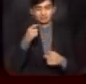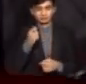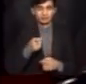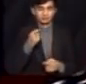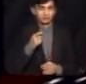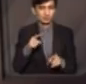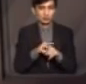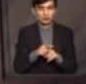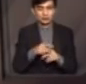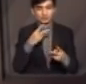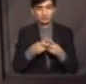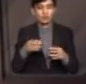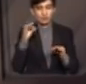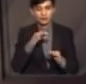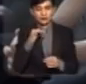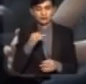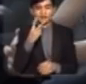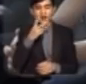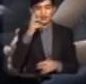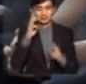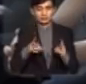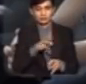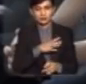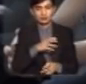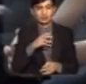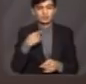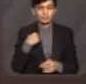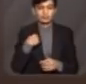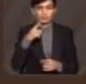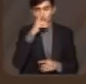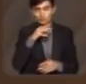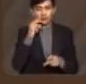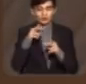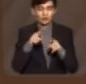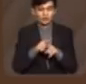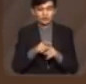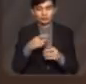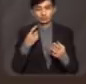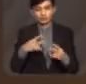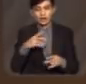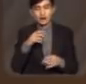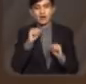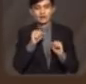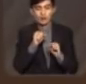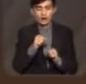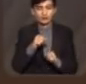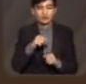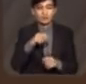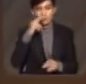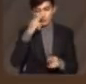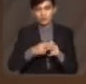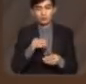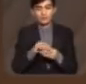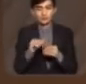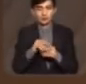связанное с лишением свободы двое пострадавших сообщили что не имеет претензий к подсудимым адвокаты братьев намерены подать на